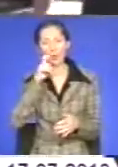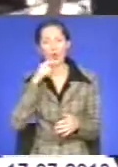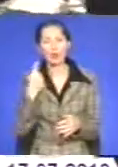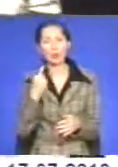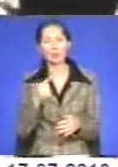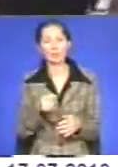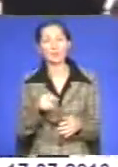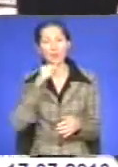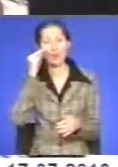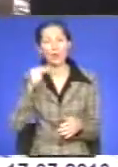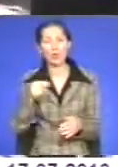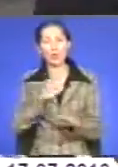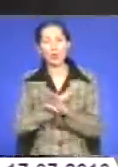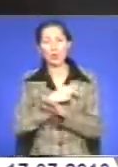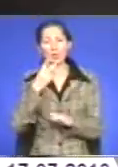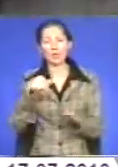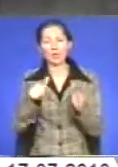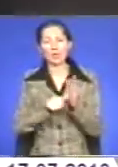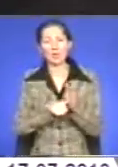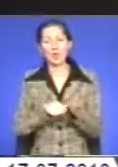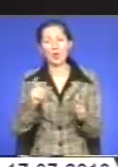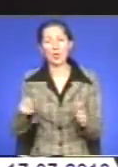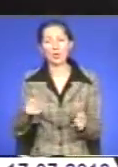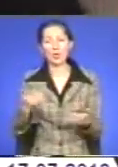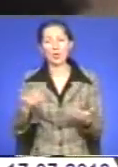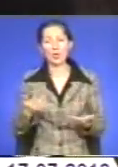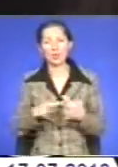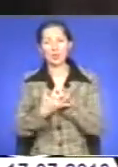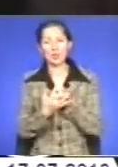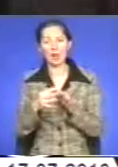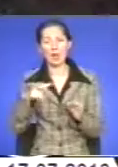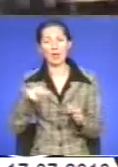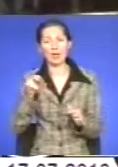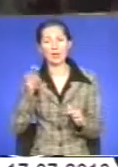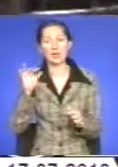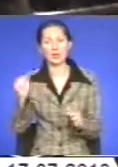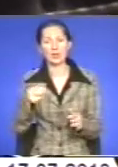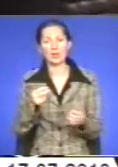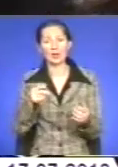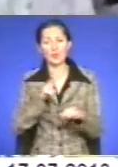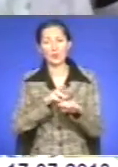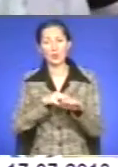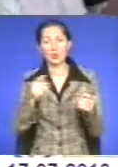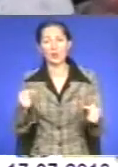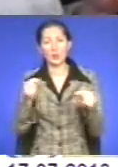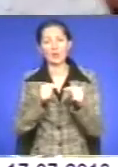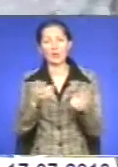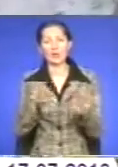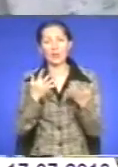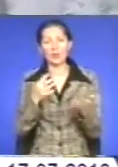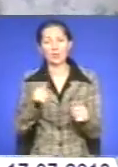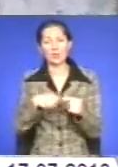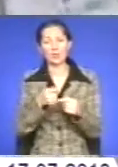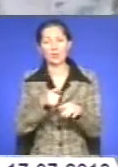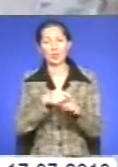Винного у смерті 26-річного жителя села Ладичин Теребовлянського району міліціонери встановили вже за кілька годин після трагедії. З'ясувалося, що